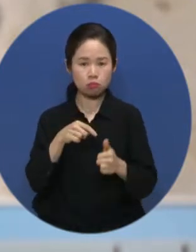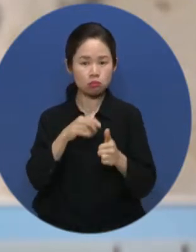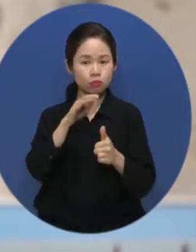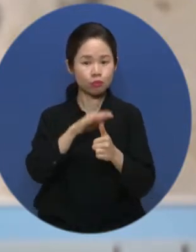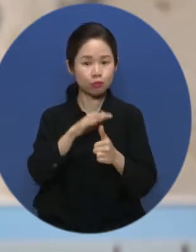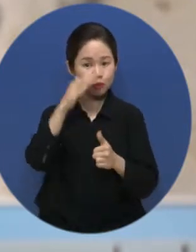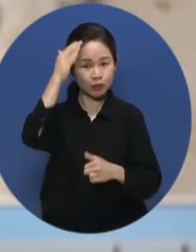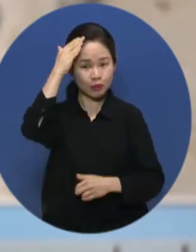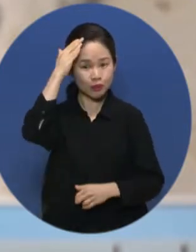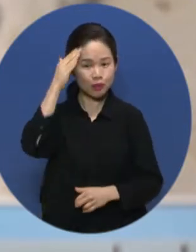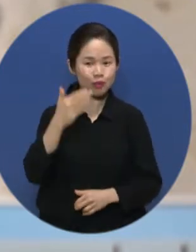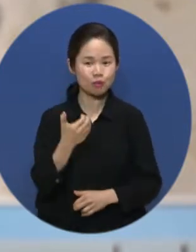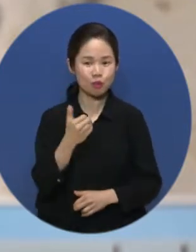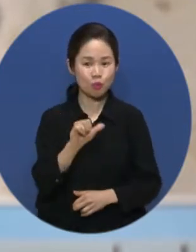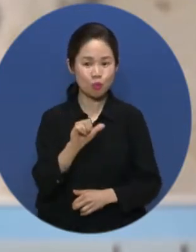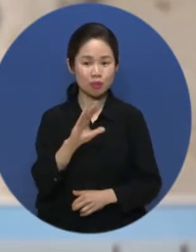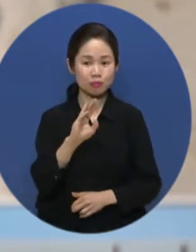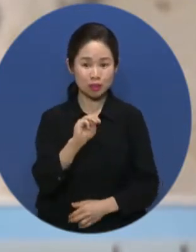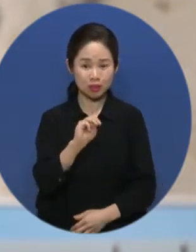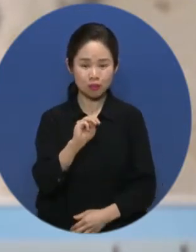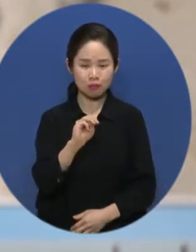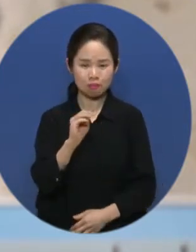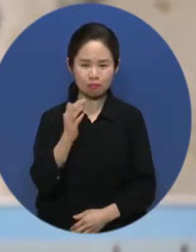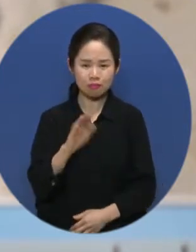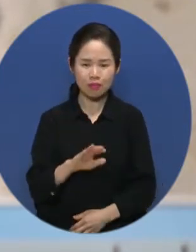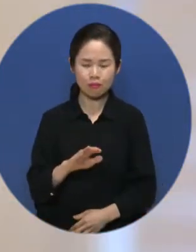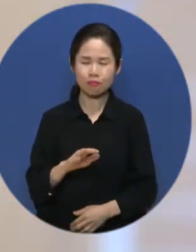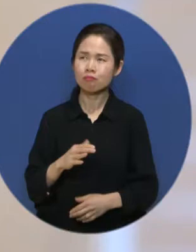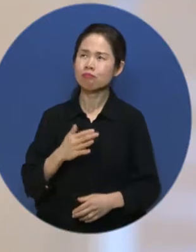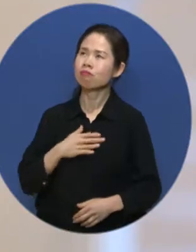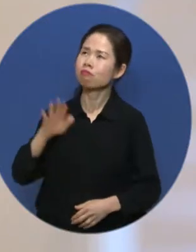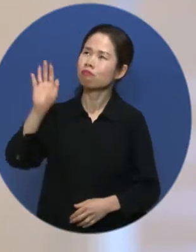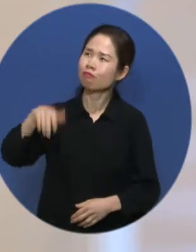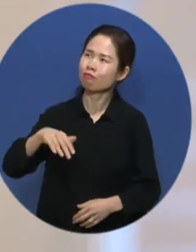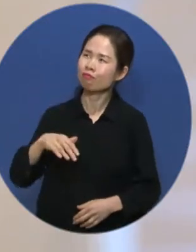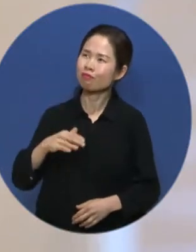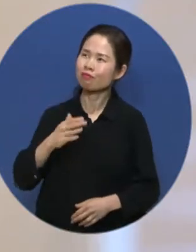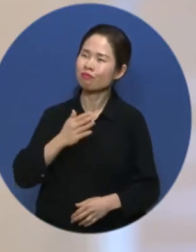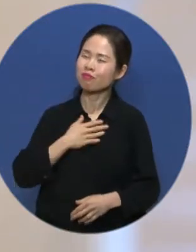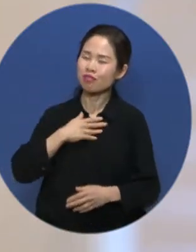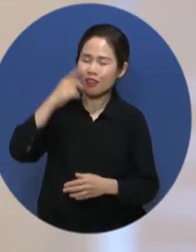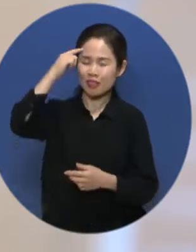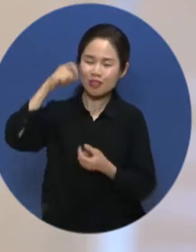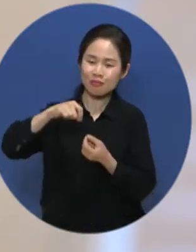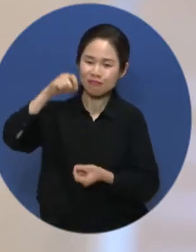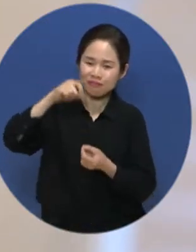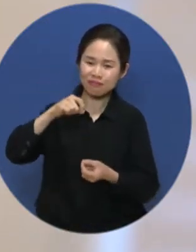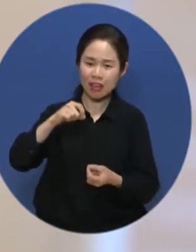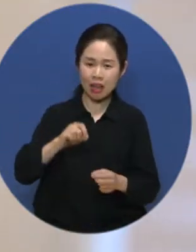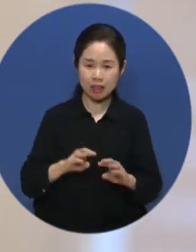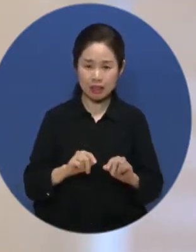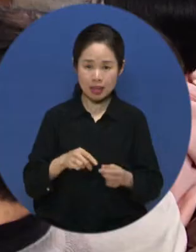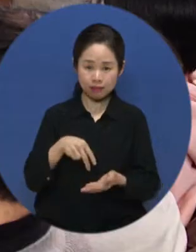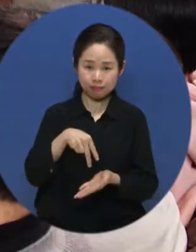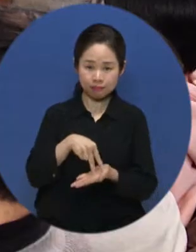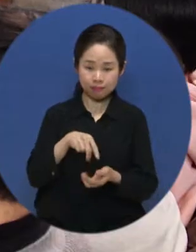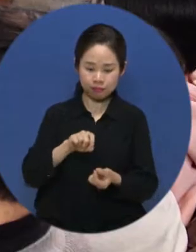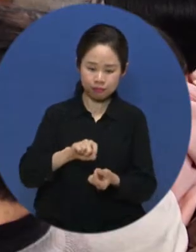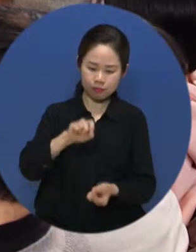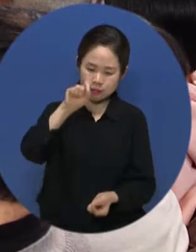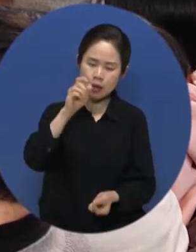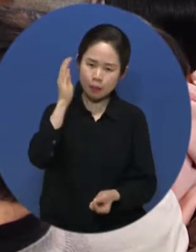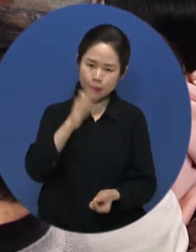하지만 그는요, 이 자신의 키를 땅에서부터가 아니라 이 하늘에서부터 재달라고 하는데요.